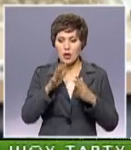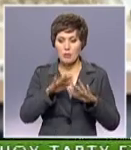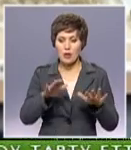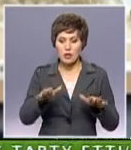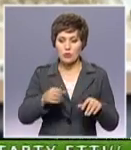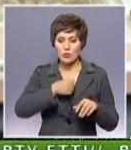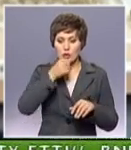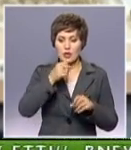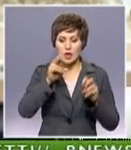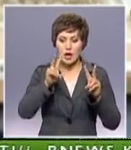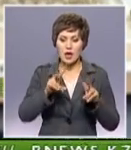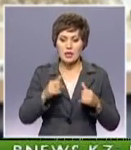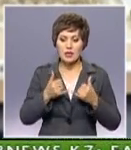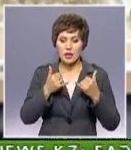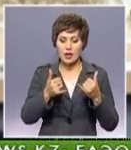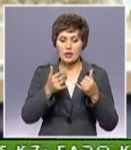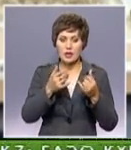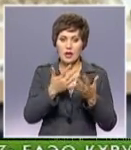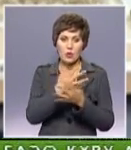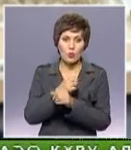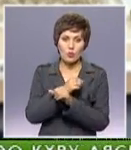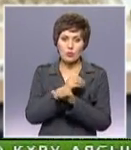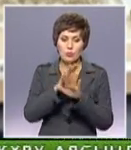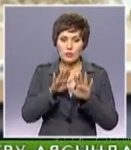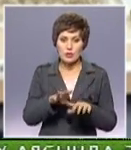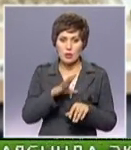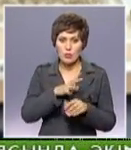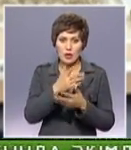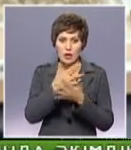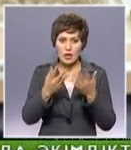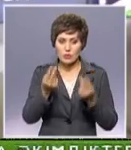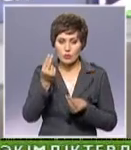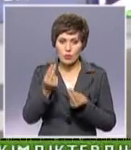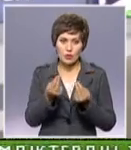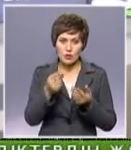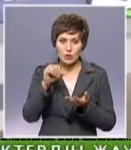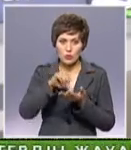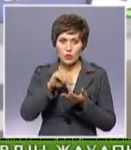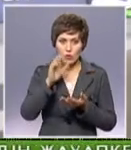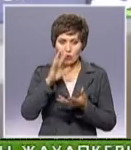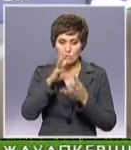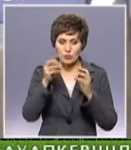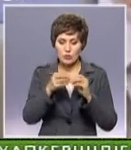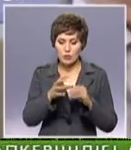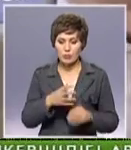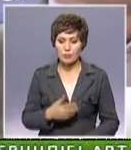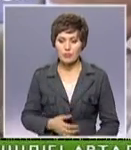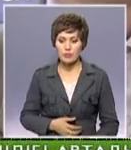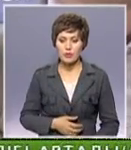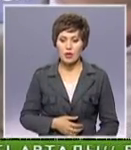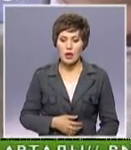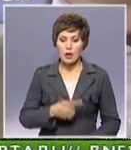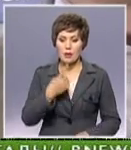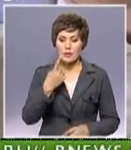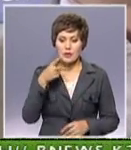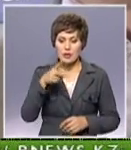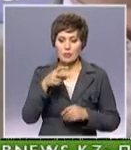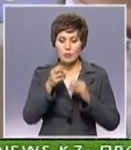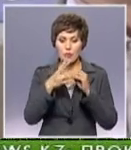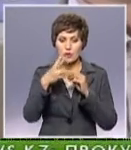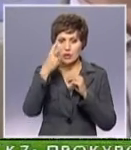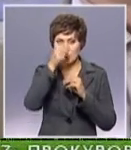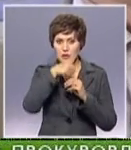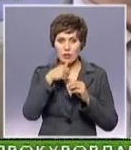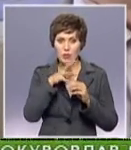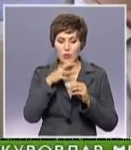мен үлкендерге арналған аттракцион болады. Ойын-сауықтың барлық түрі салынбақ. Көктөбе входит в первый этап. 2012 жылдан